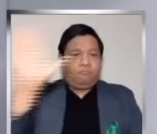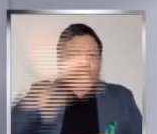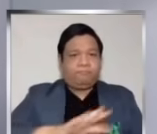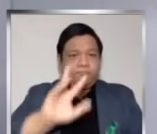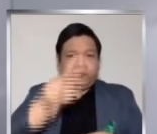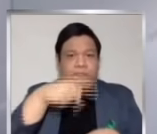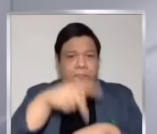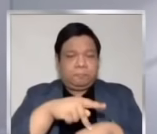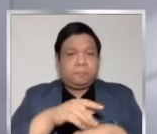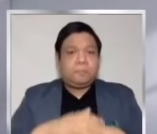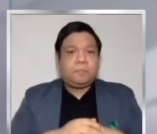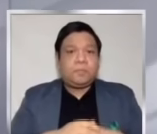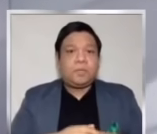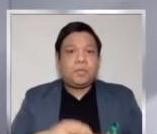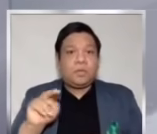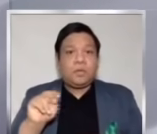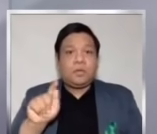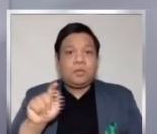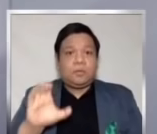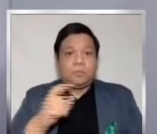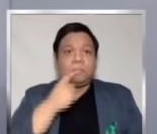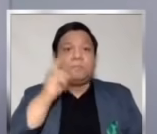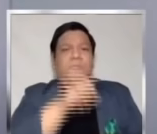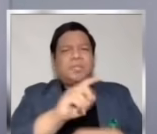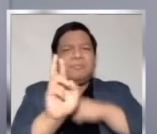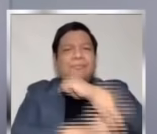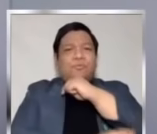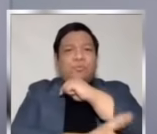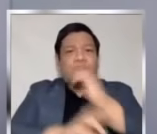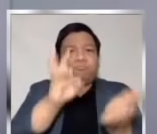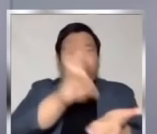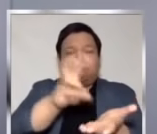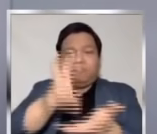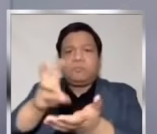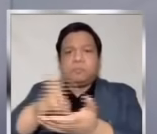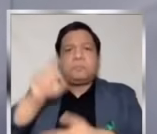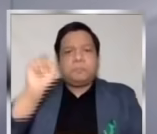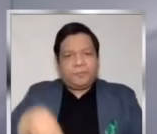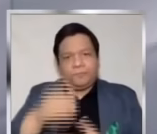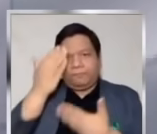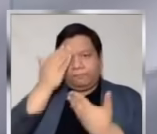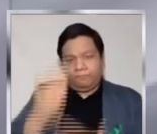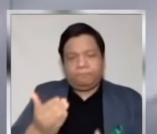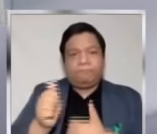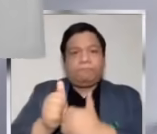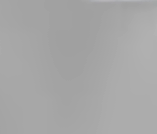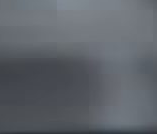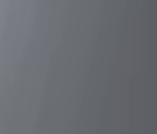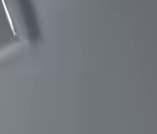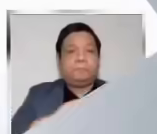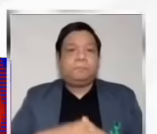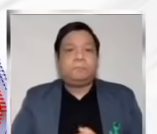NTC ang mga regional station nito na ipatupad ang kanilang kautusan. Nakatutok si Victoria Tulad.